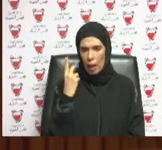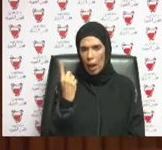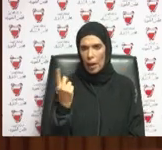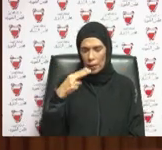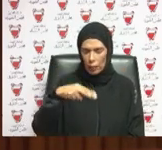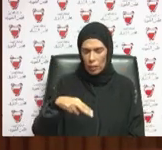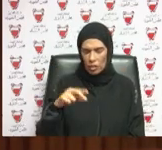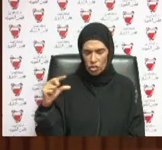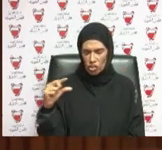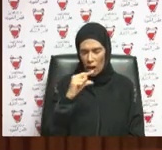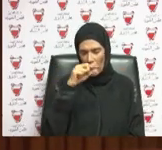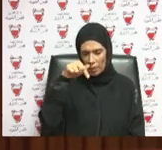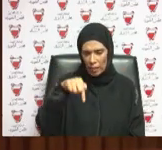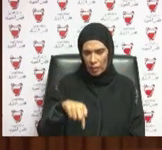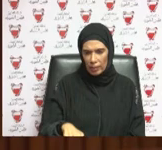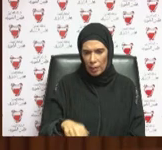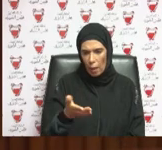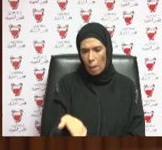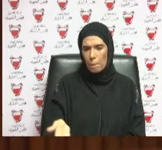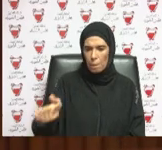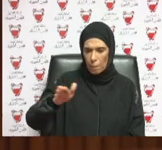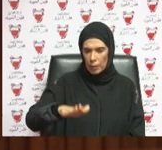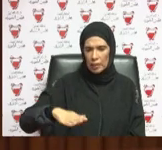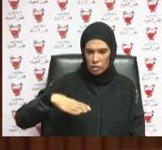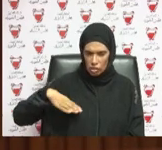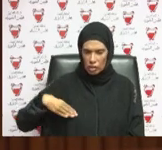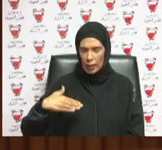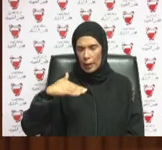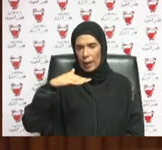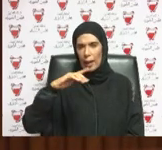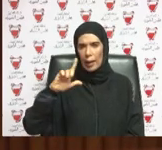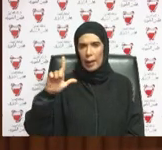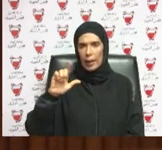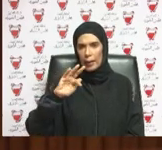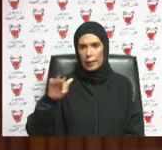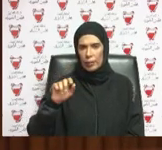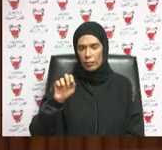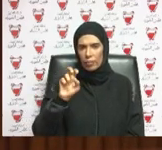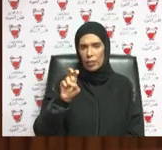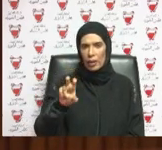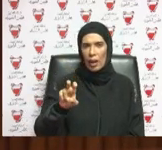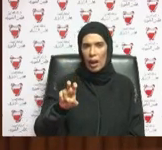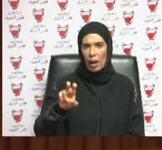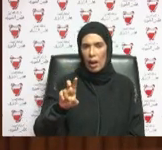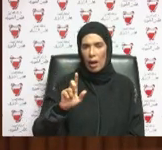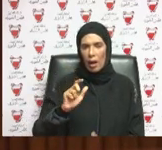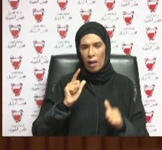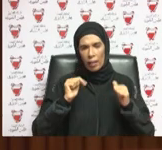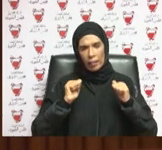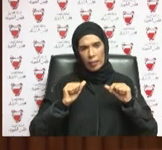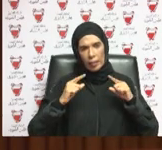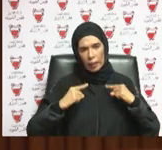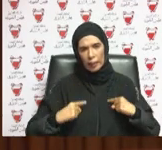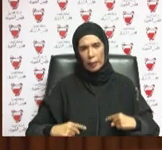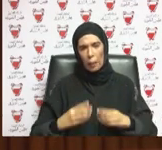الجاري صاحب السمو الملكي الأمير خليفة بن سلمان آل خليفة طيب الله ثراه وأسكنه فسيح